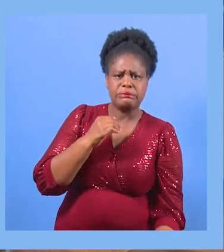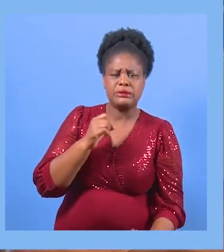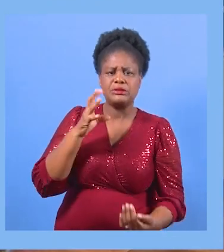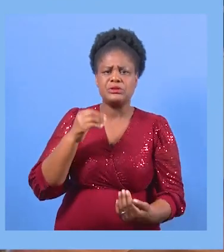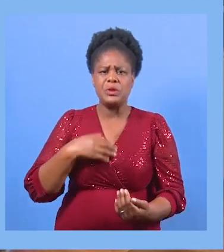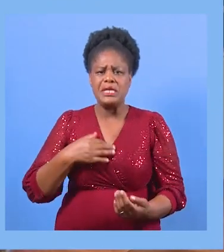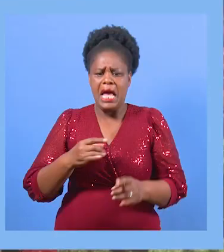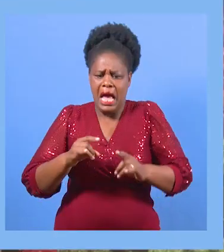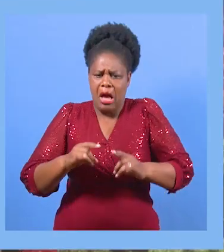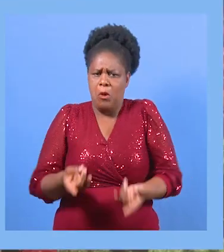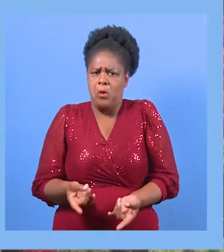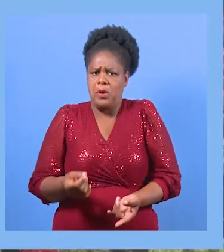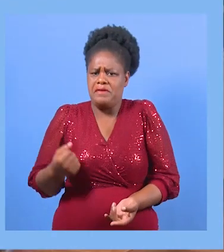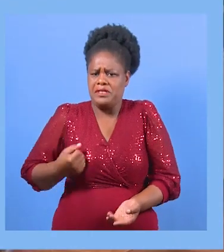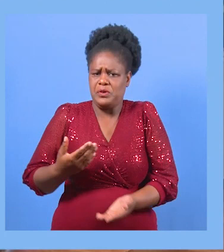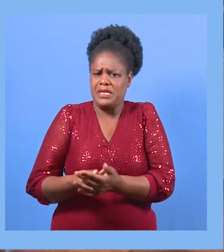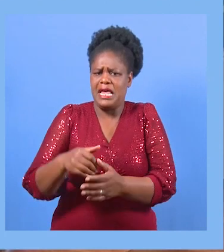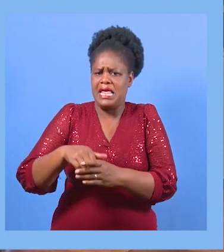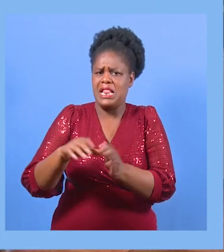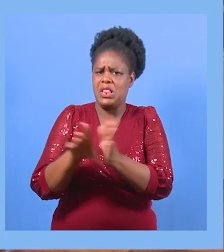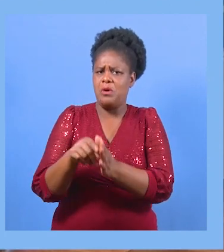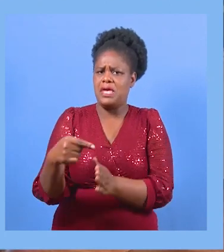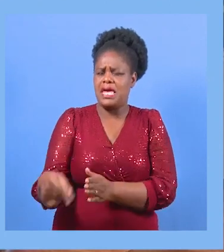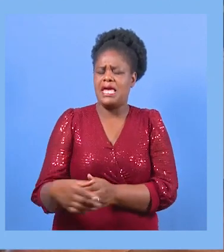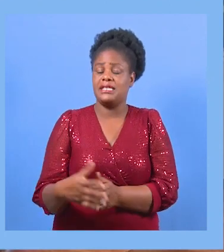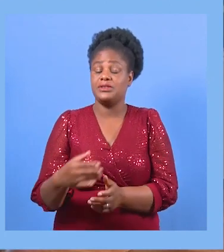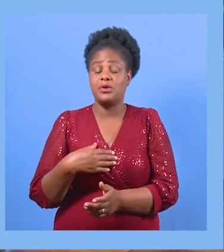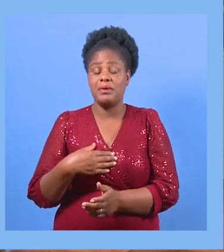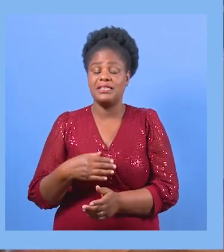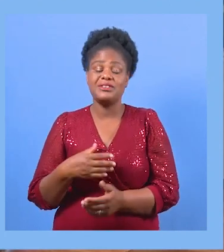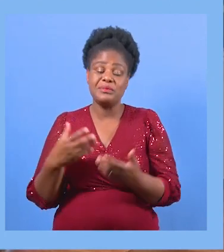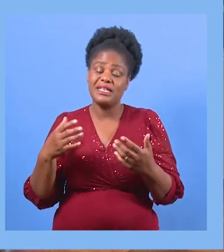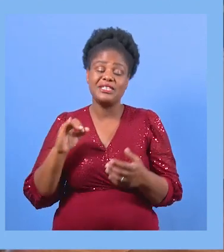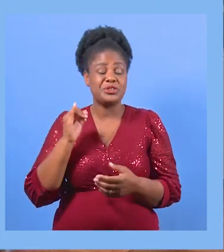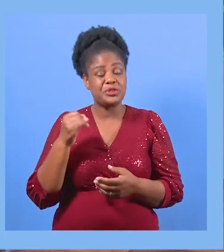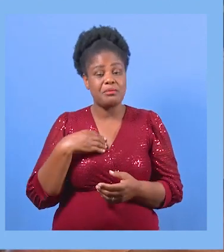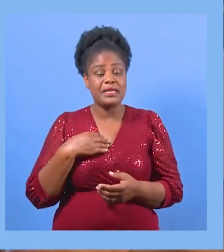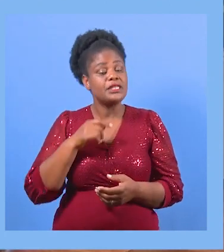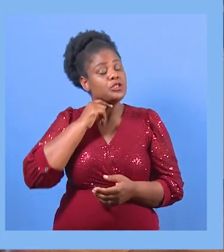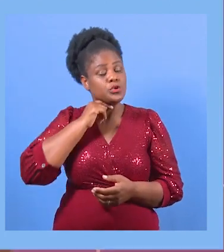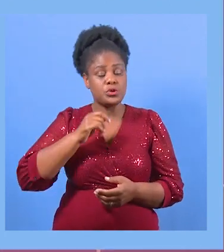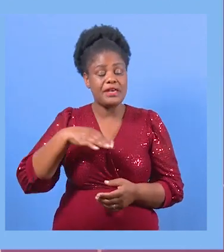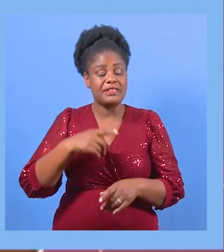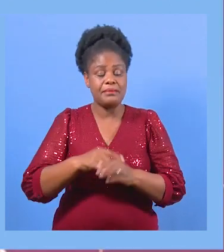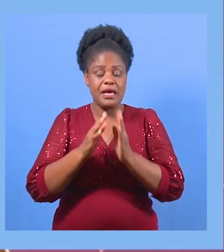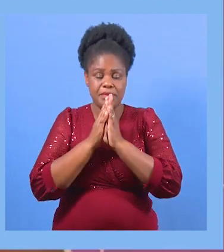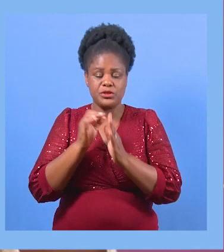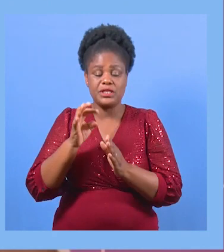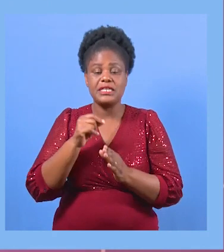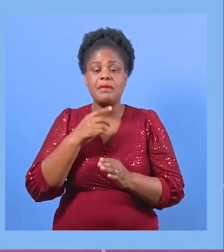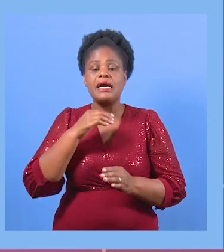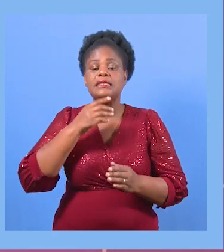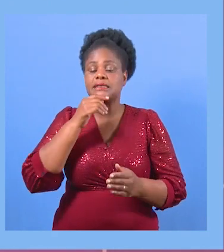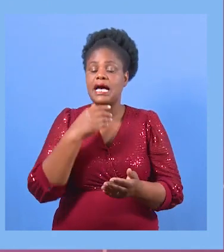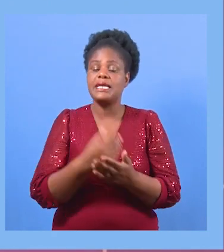Exactly. Otoneta. Ndonge zvinosekesa zvazvo, asi chokwadi. Asi ini ndinoda kungotaura ndichiti vana mai,